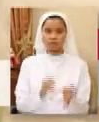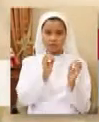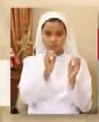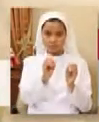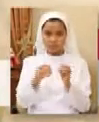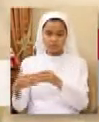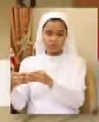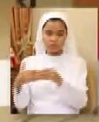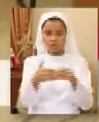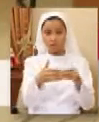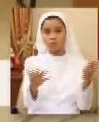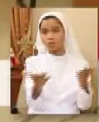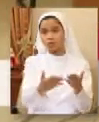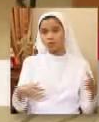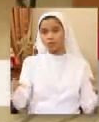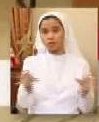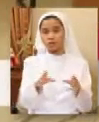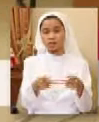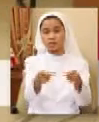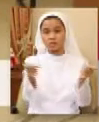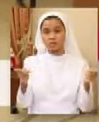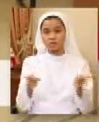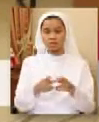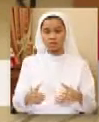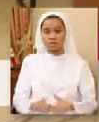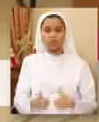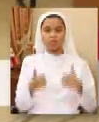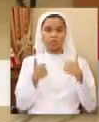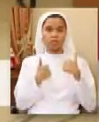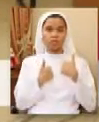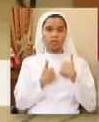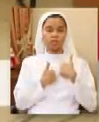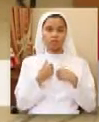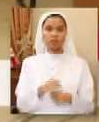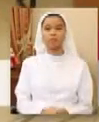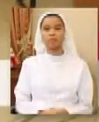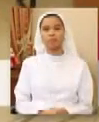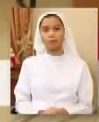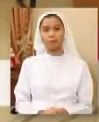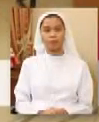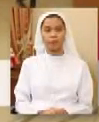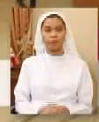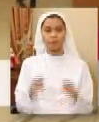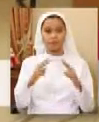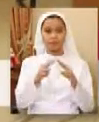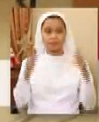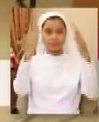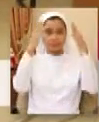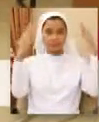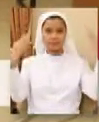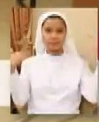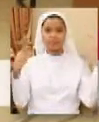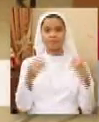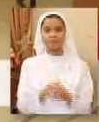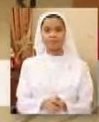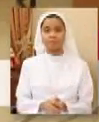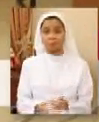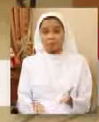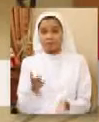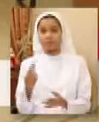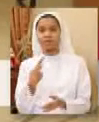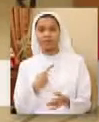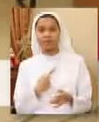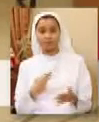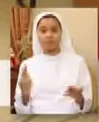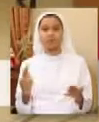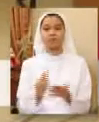ang sa indong congregation na nakatundo o nakalaan. At baka mayroon pang young lady na gusto